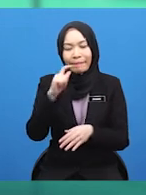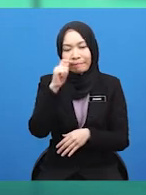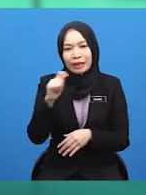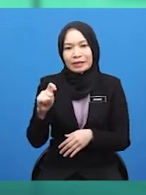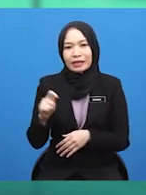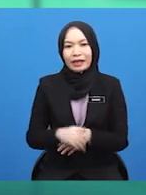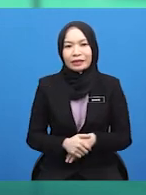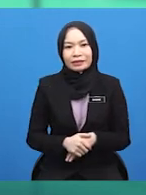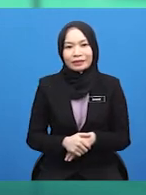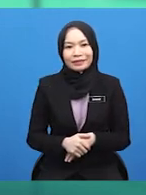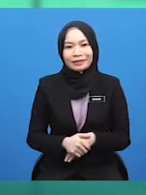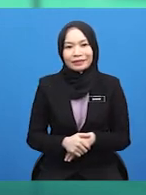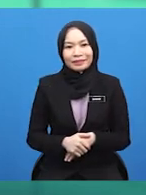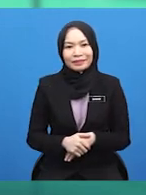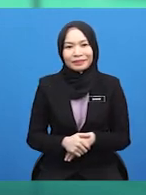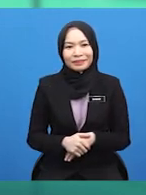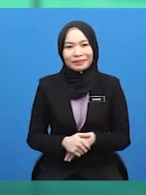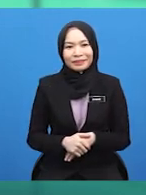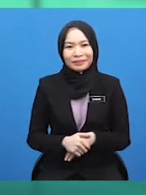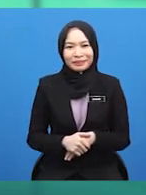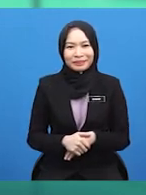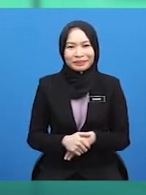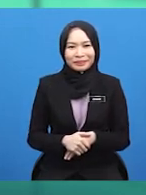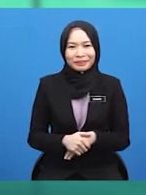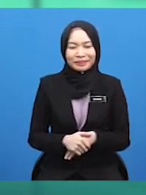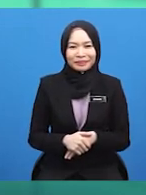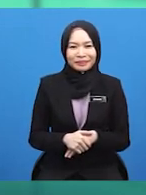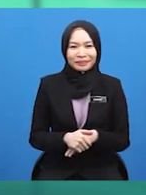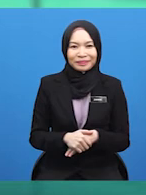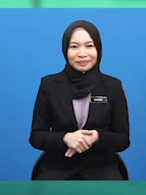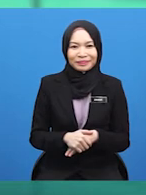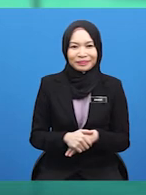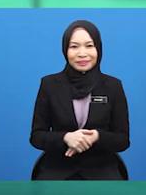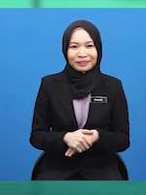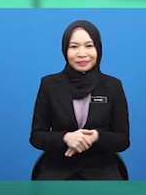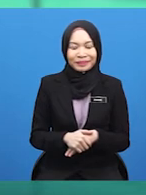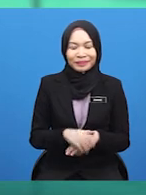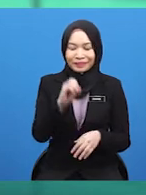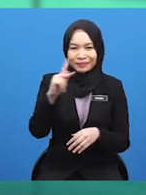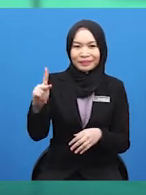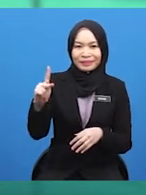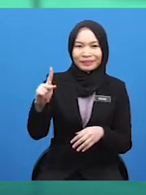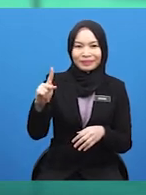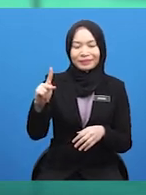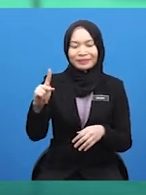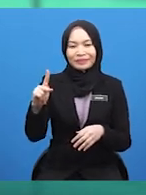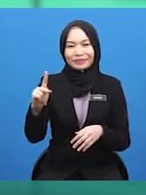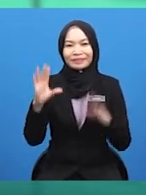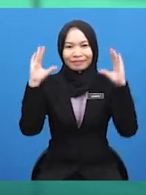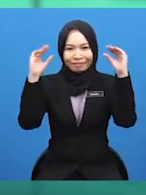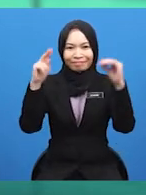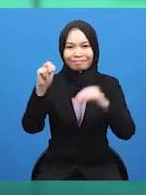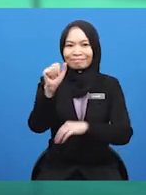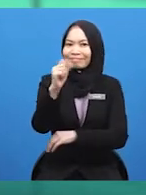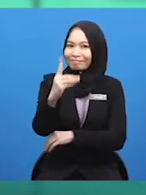terbang sikit. Kalau terbangkan terabulah mana saya, cikgu Don. Okeylah, baiklah. Maksudnya cikgu Nat,